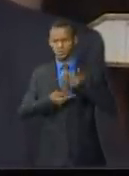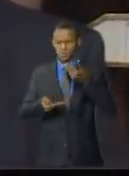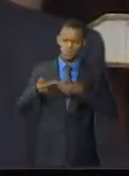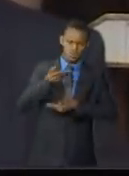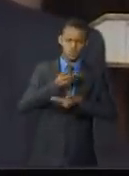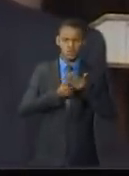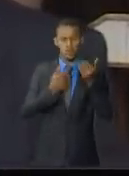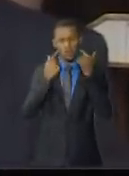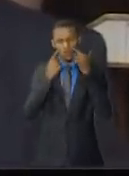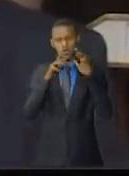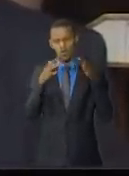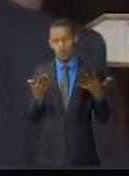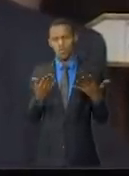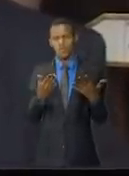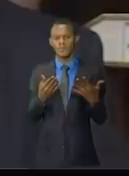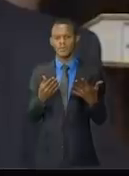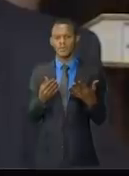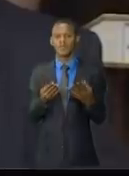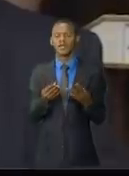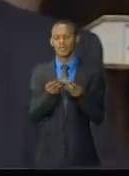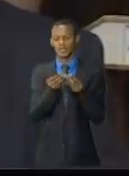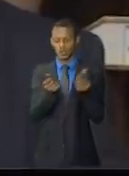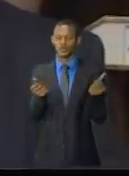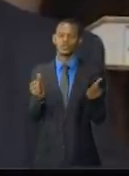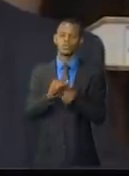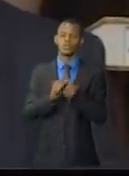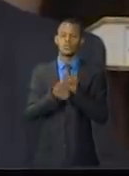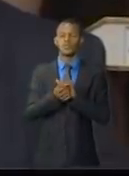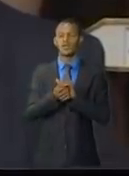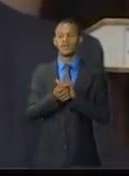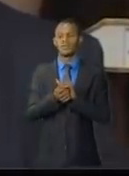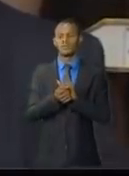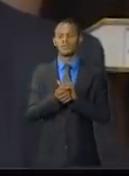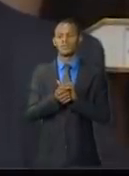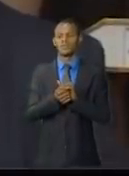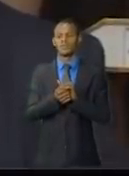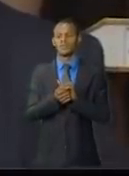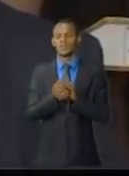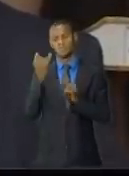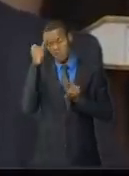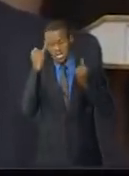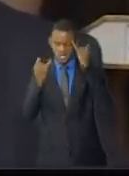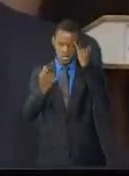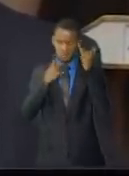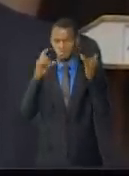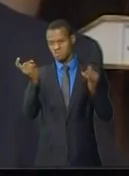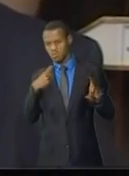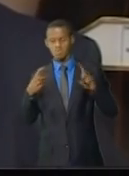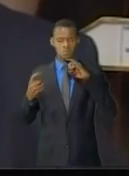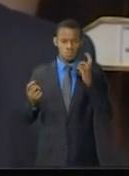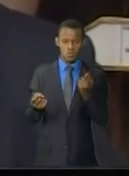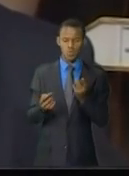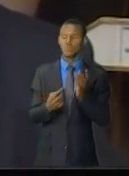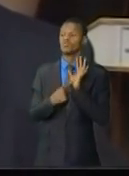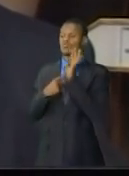leur travail de tous les jours, afin que quelques observations et recommandations soient faites en direction du gouvernement et